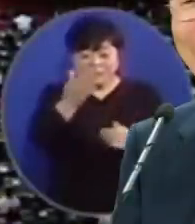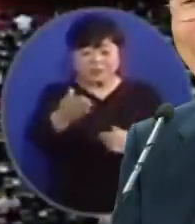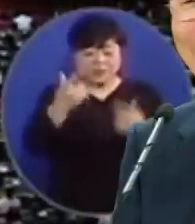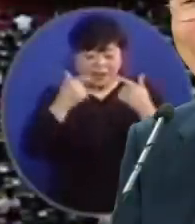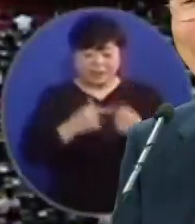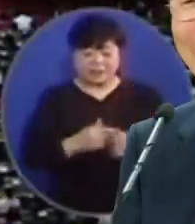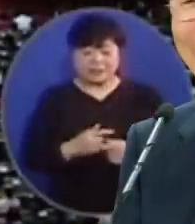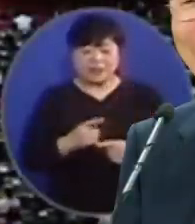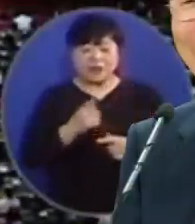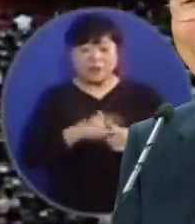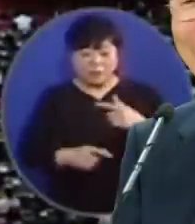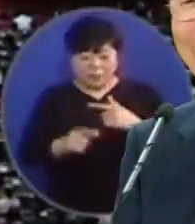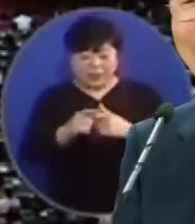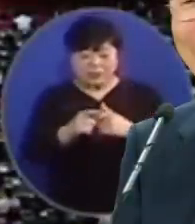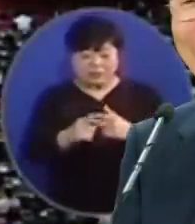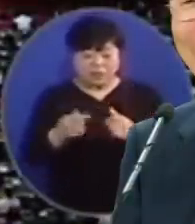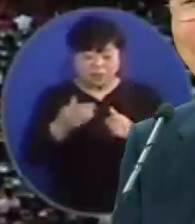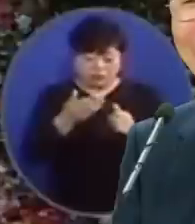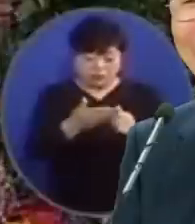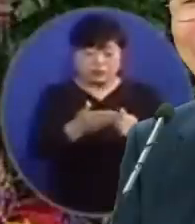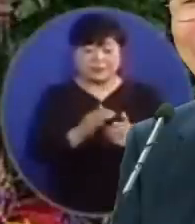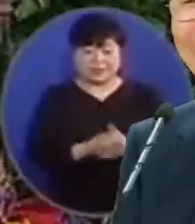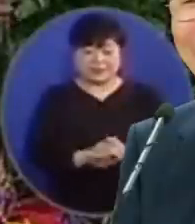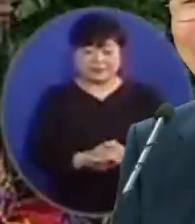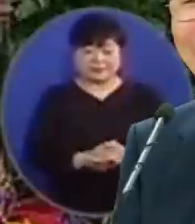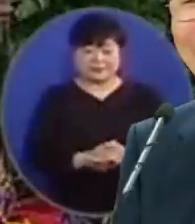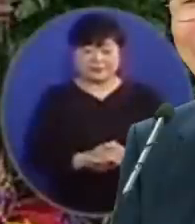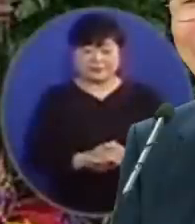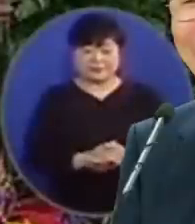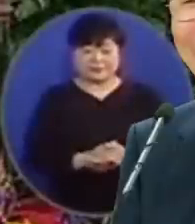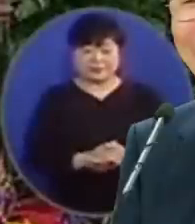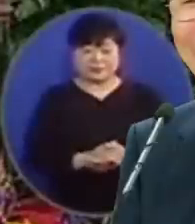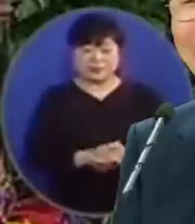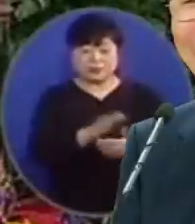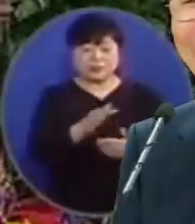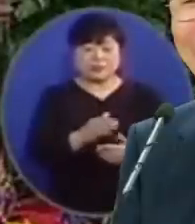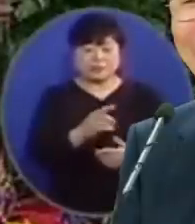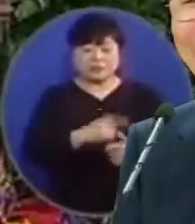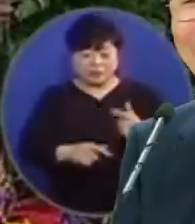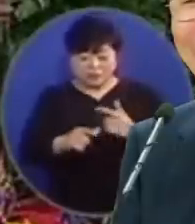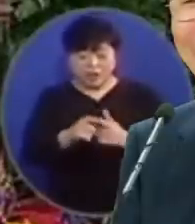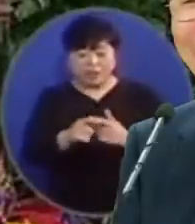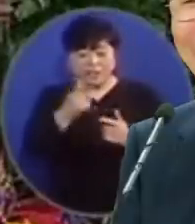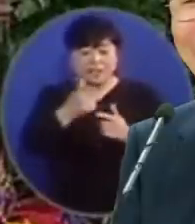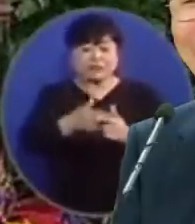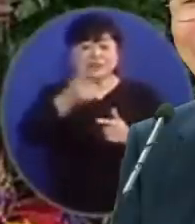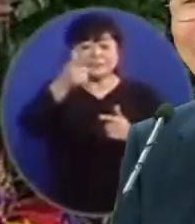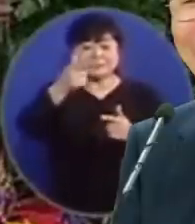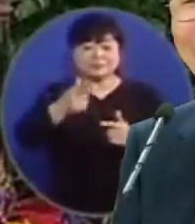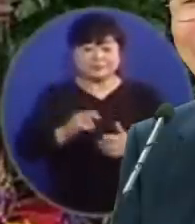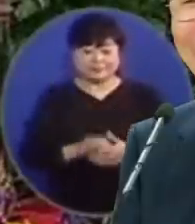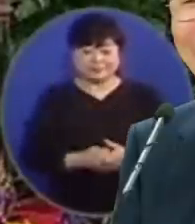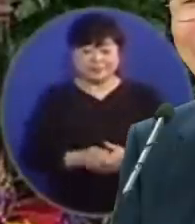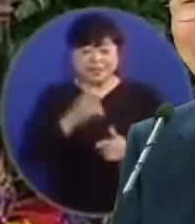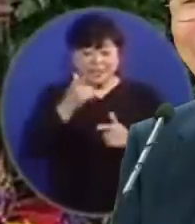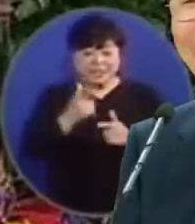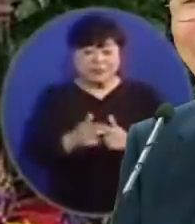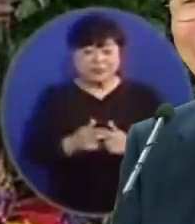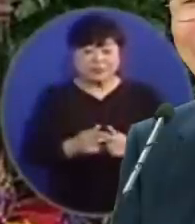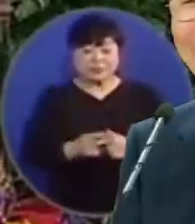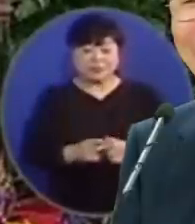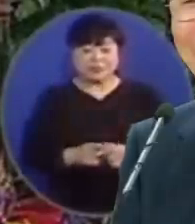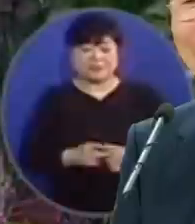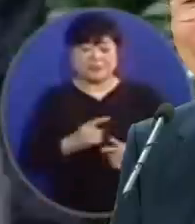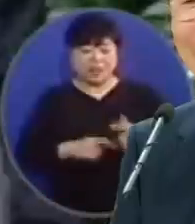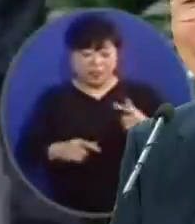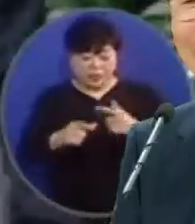언제나 플러스 알파의 생활을 하는 것이, 왜냐하면 우리 플러스 예수님이 되기 때문에 예수님에게는 플러스밖에 없습니다.